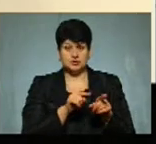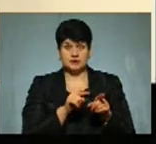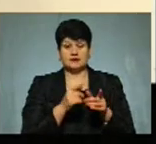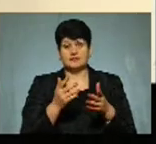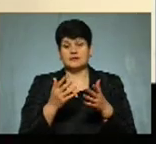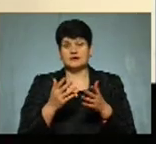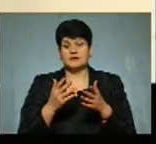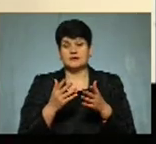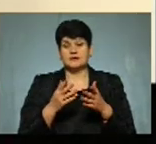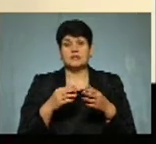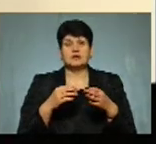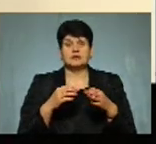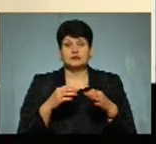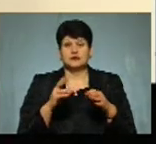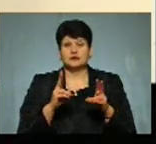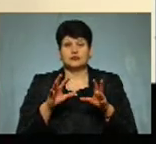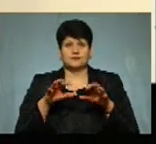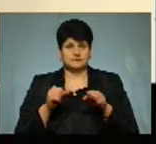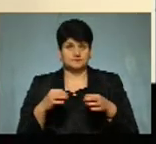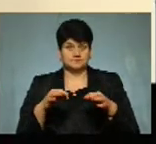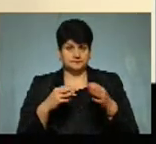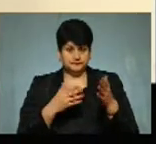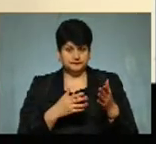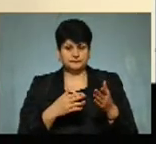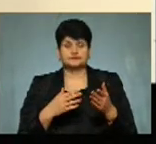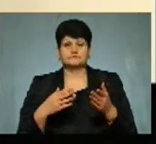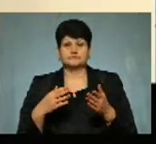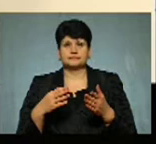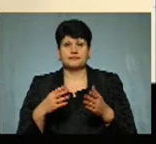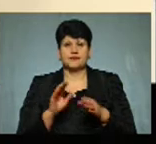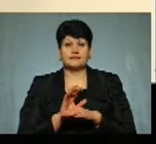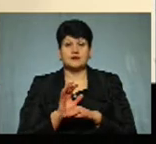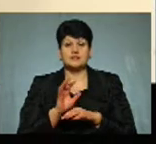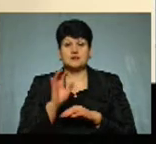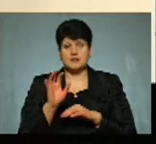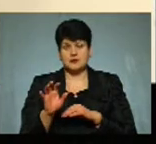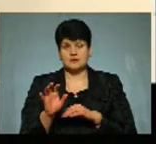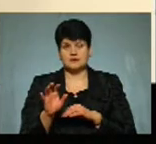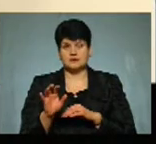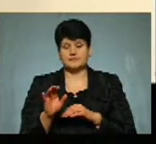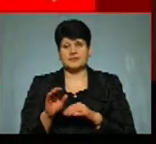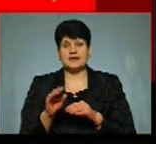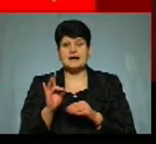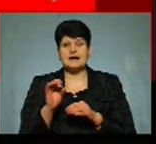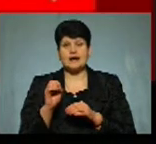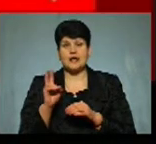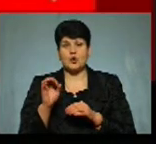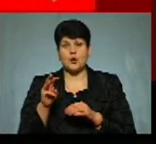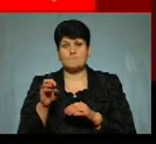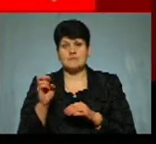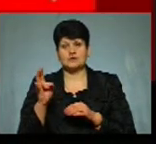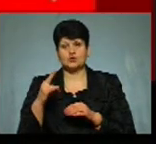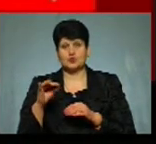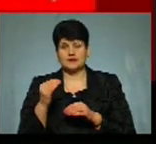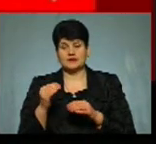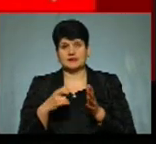власника транспортного засобу чи іншої відповідальної особи надсилається рекомендованим поштовим відправленням